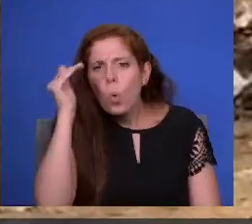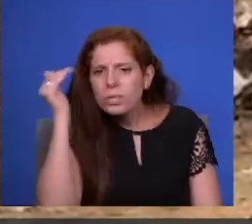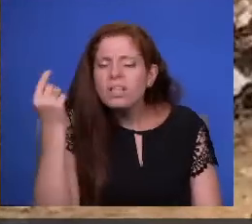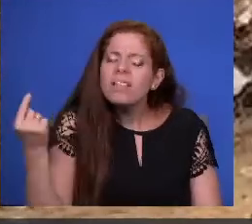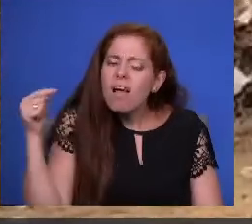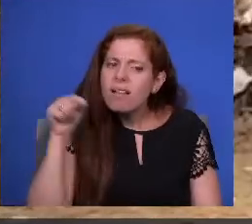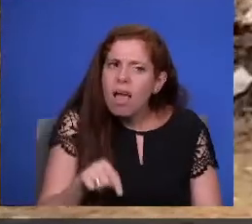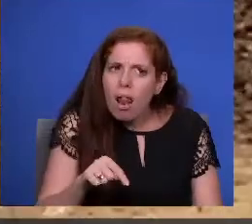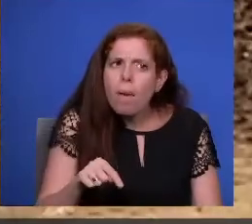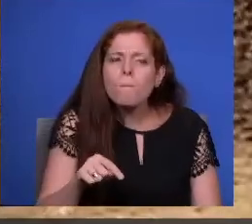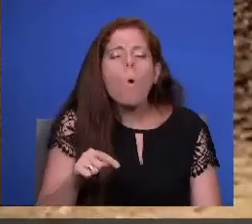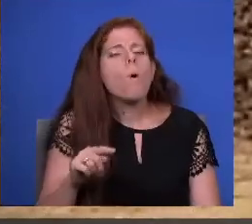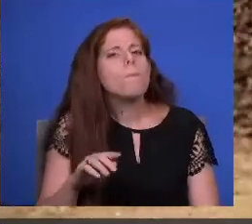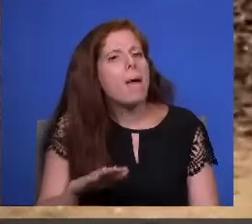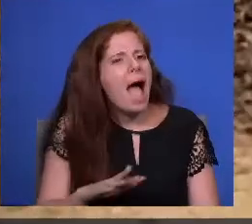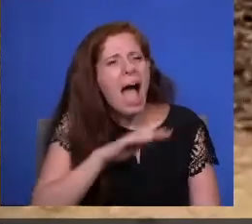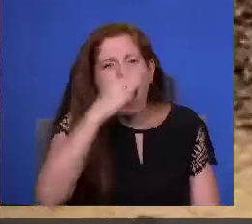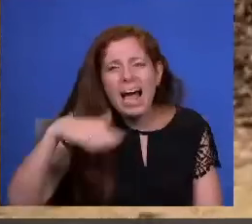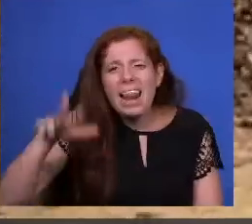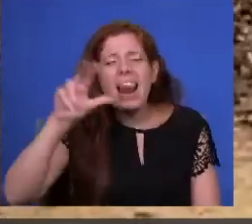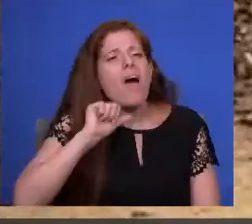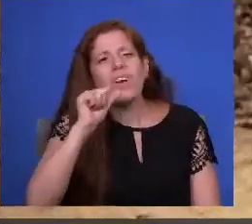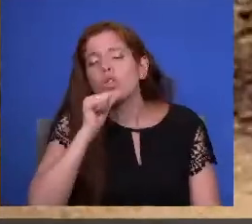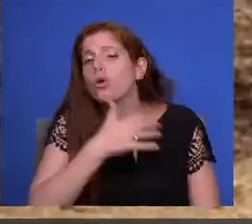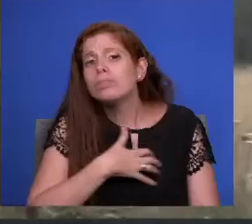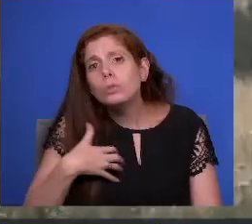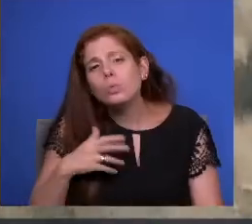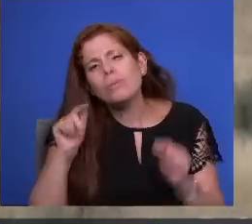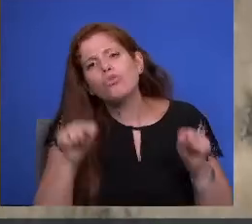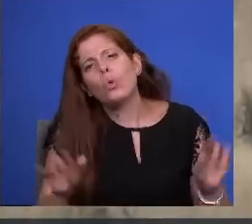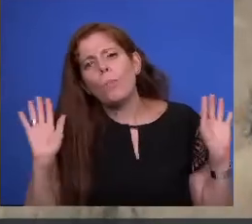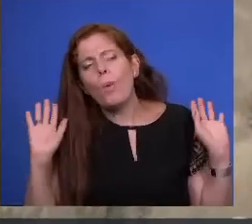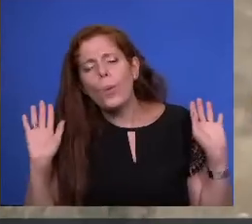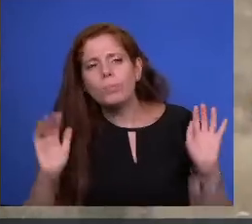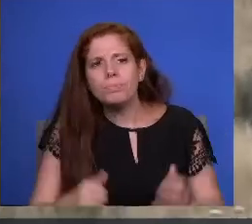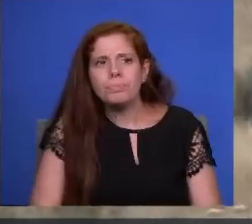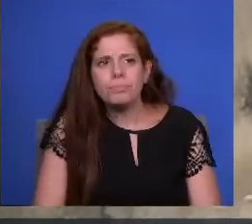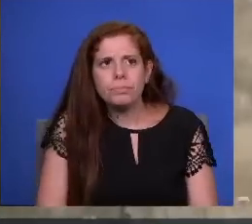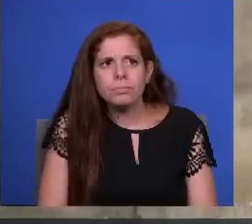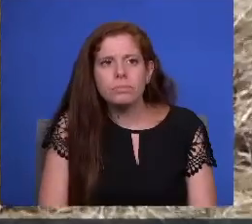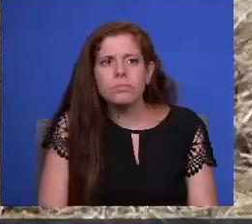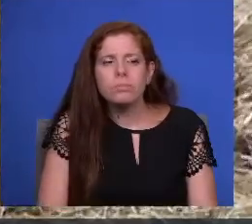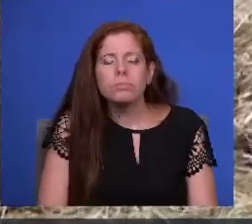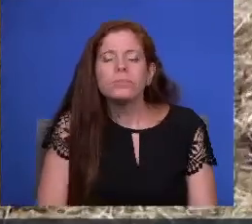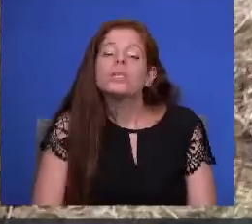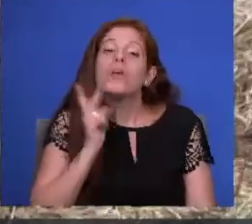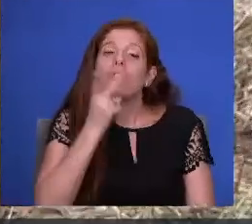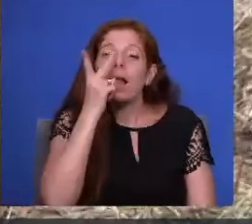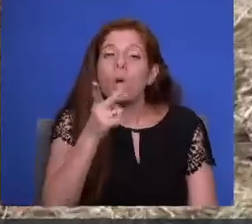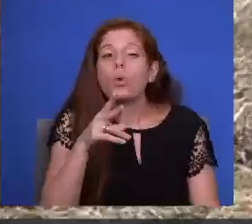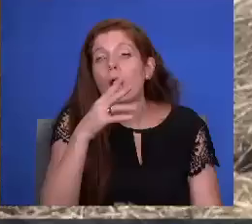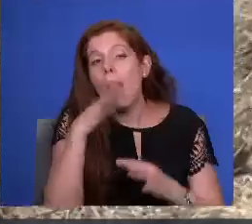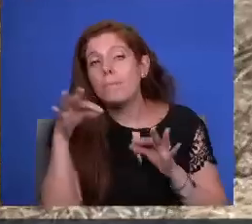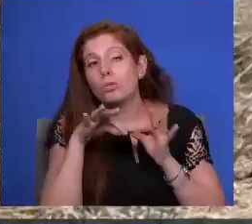לפה מכלל הגליל. אף אחד לא רוצה פצועים שיהיה לנו פה. אפשר לראות במרחק של כ-500